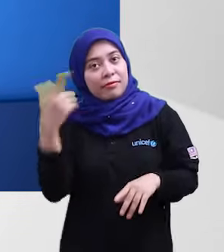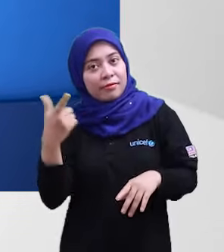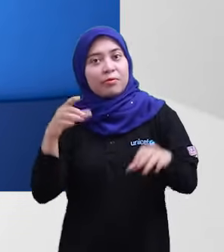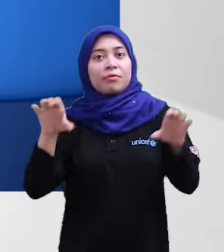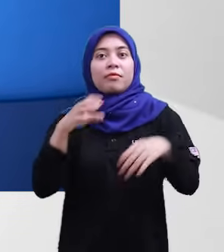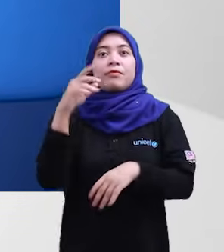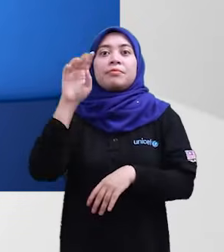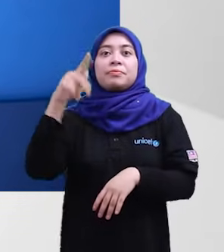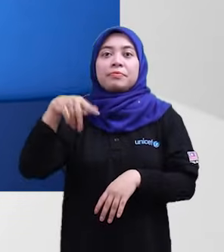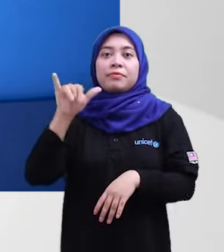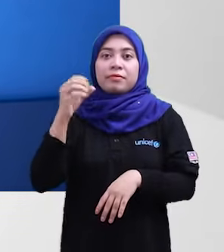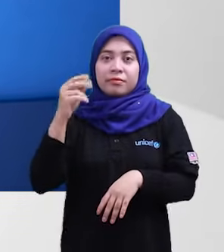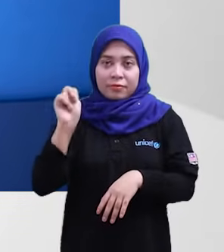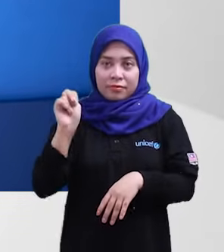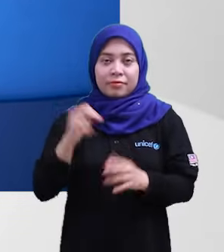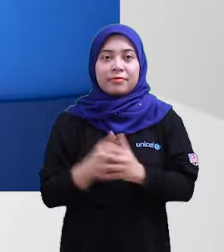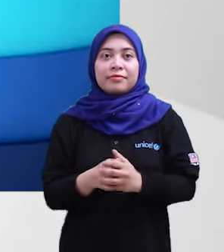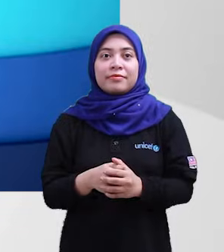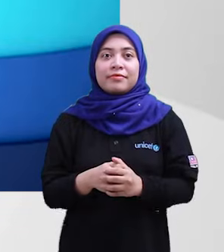untuk menghasilkan kod Python anda.